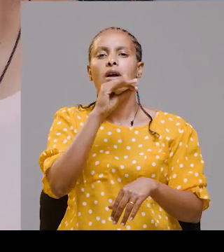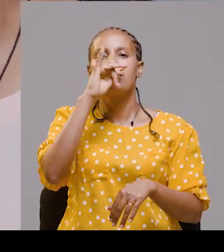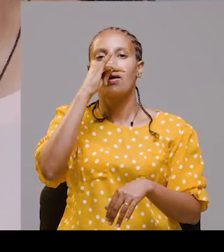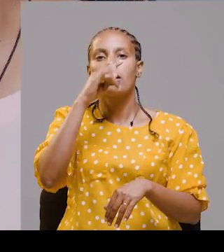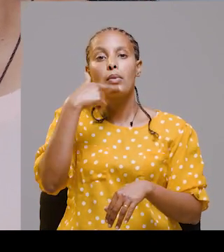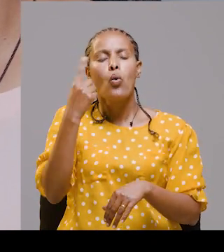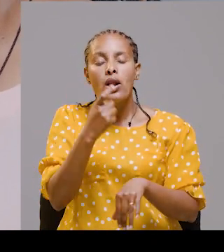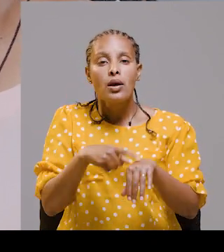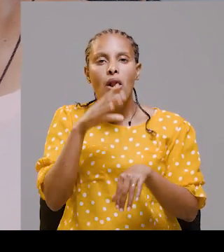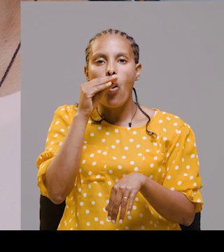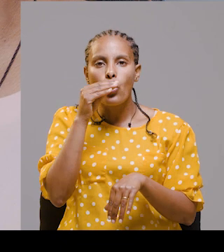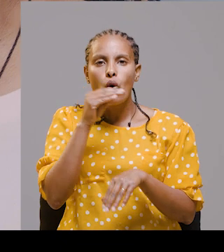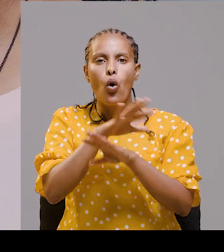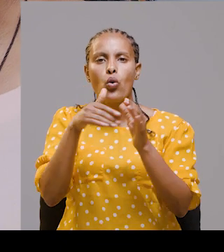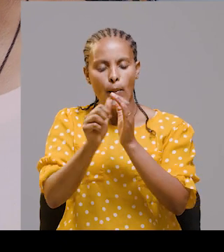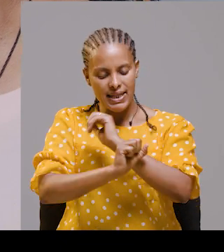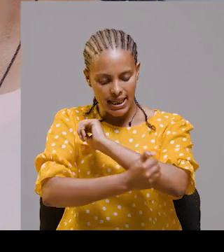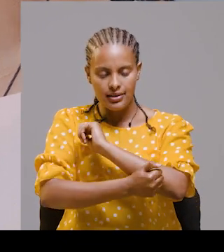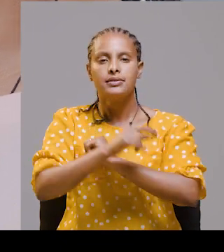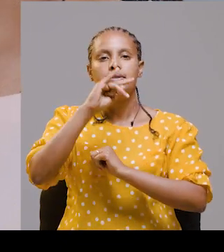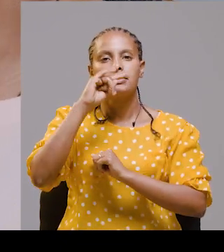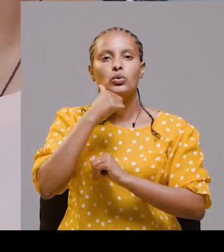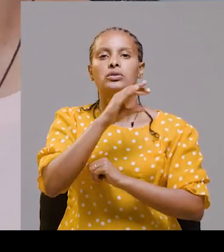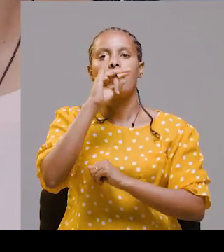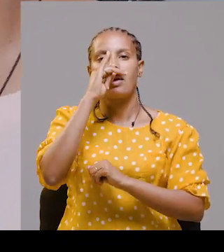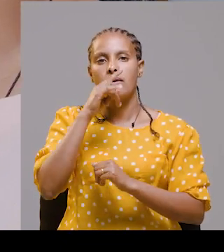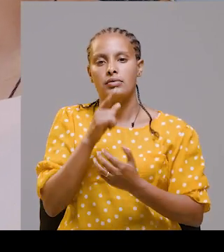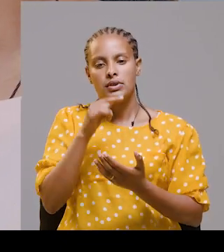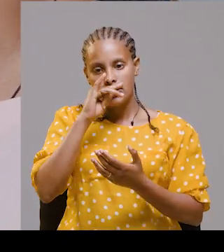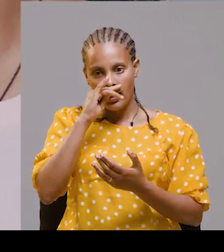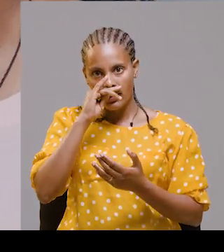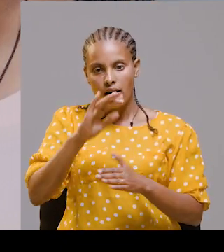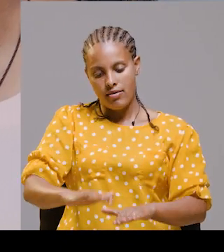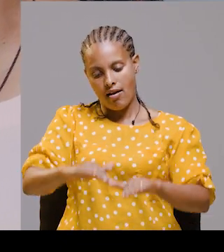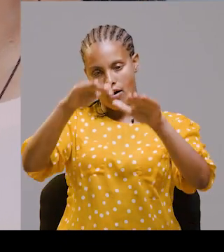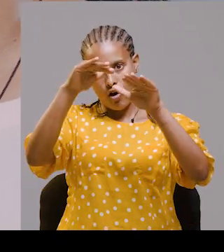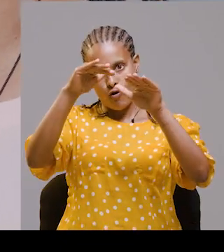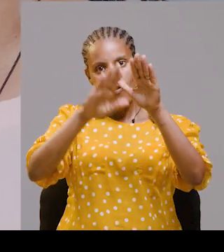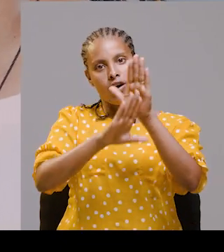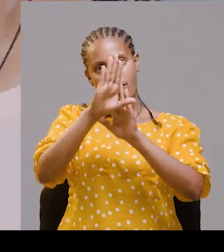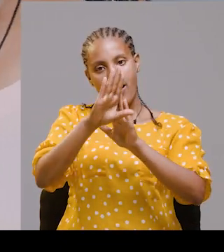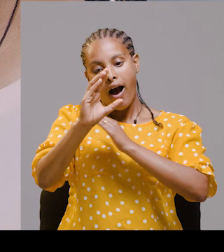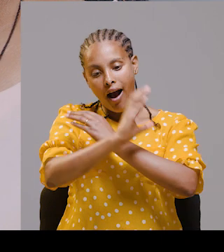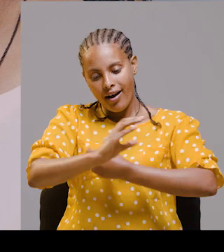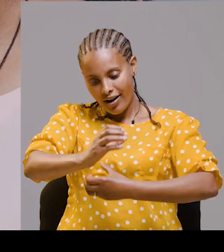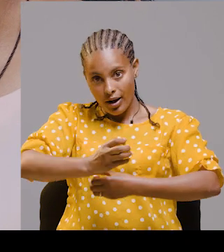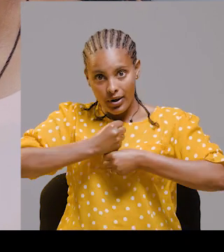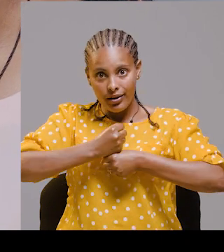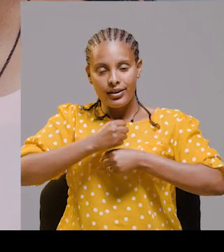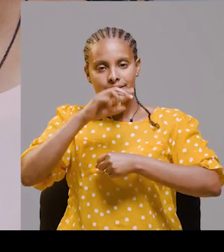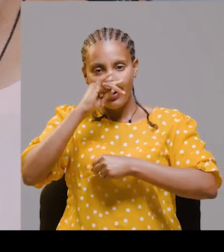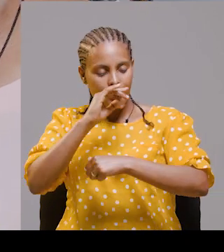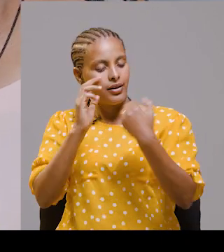ምን ነው ለምንድነው የሁሉም ነገር መሰረት ናቸው አይደል ልጆችም ሊያድጉ ነገን ሀገርን ለመረከብም ደግሞ ልጆች